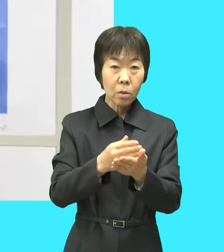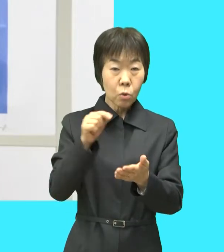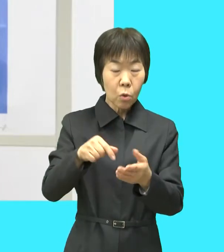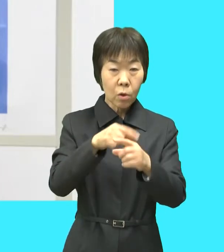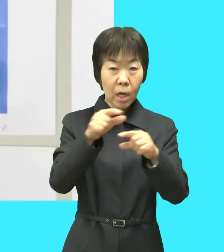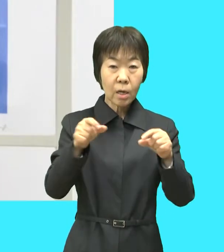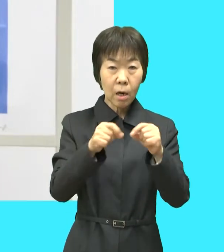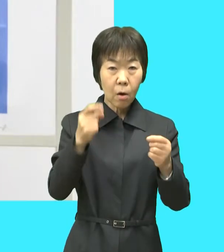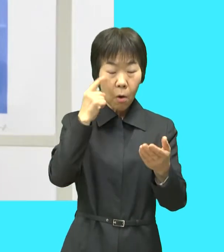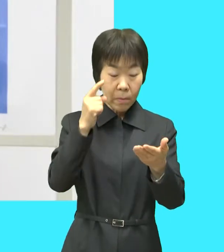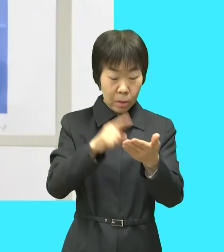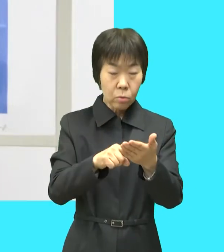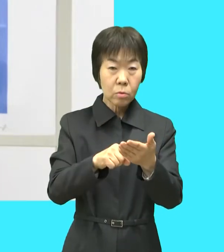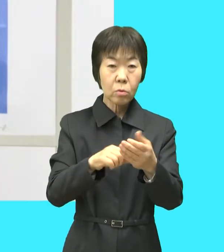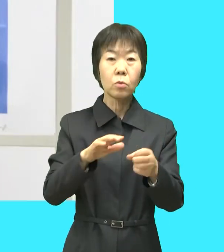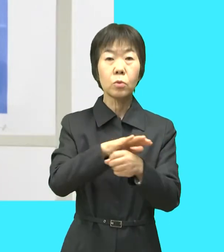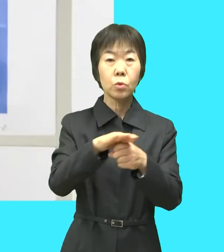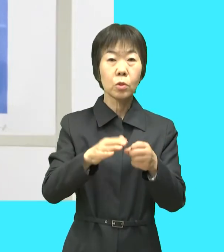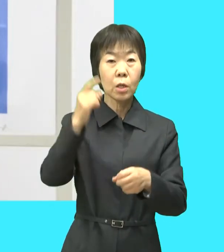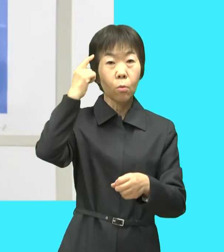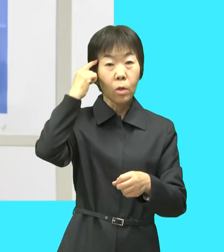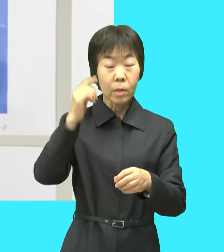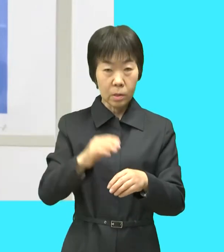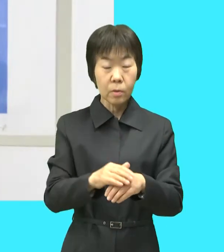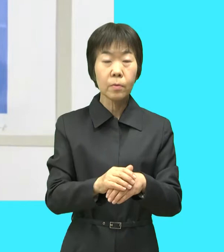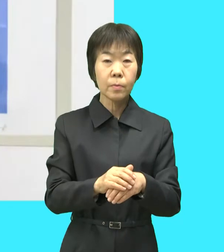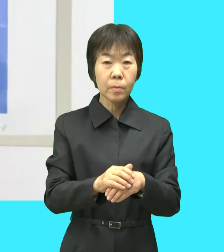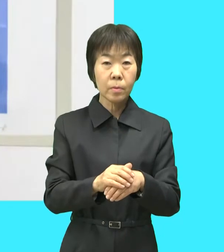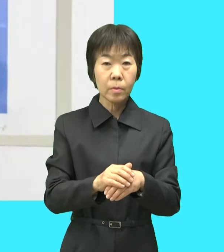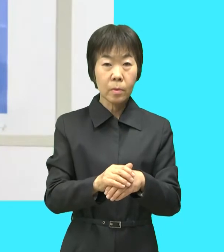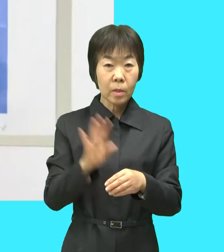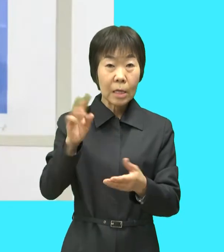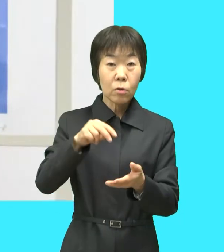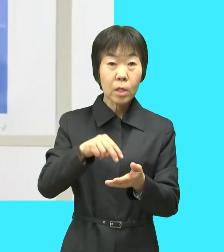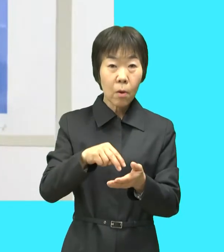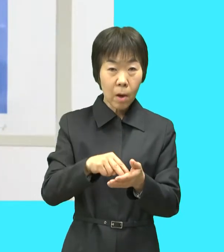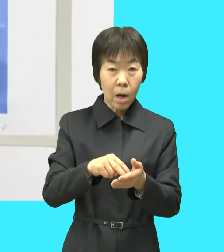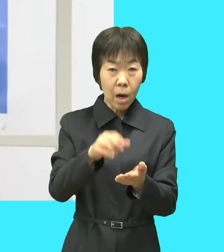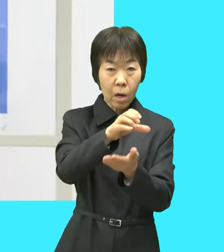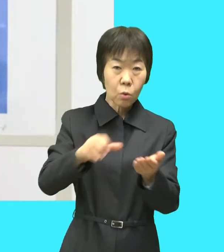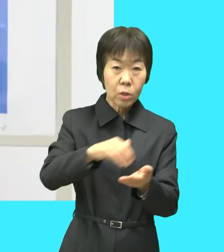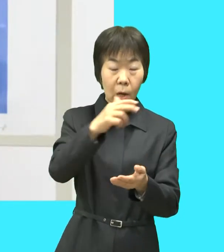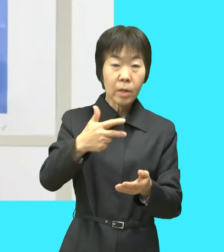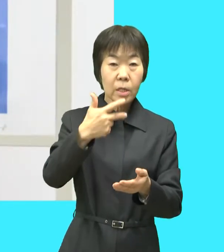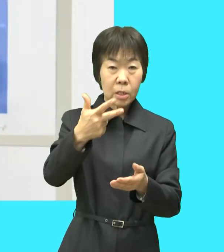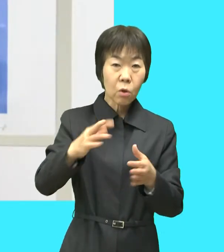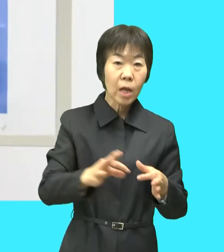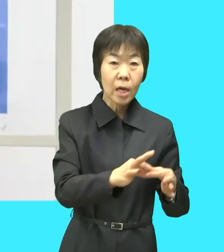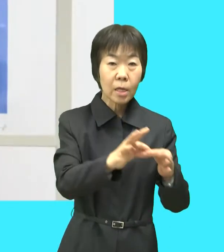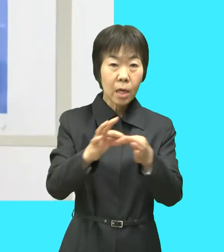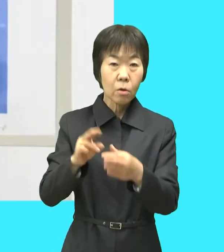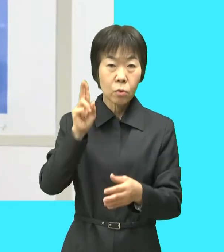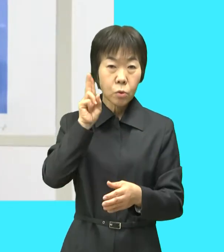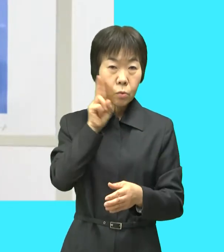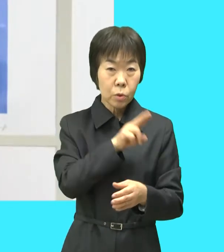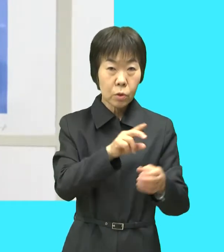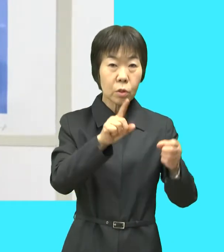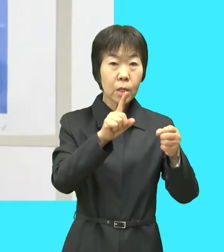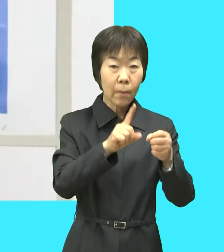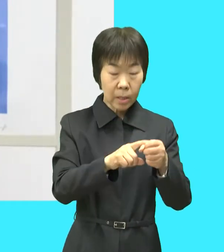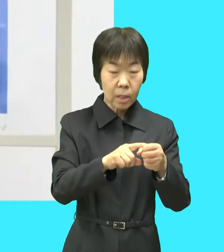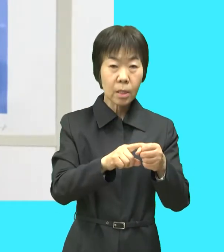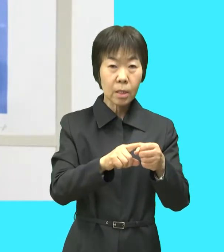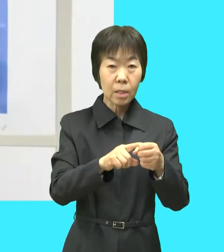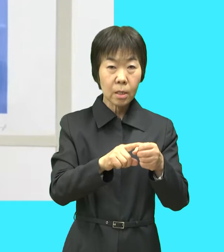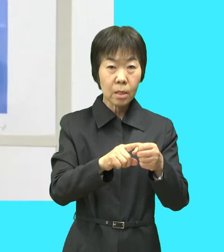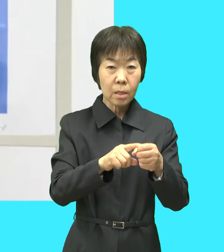をまず見ていくこと重要だと思います。県としては郡山市との連携を円滑に行うために